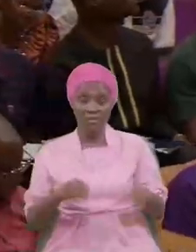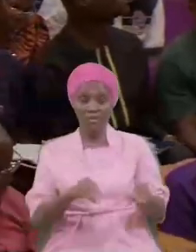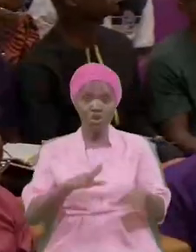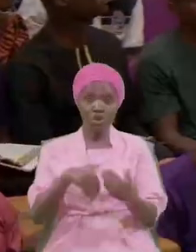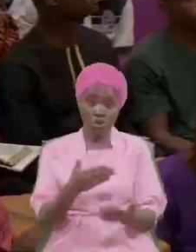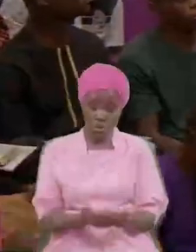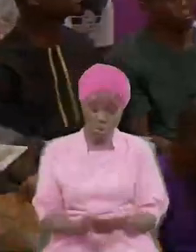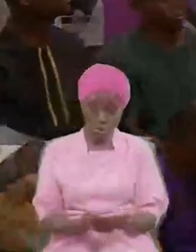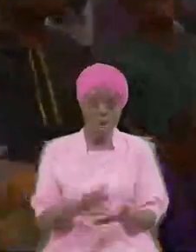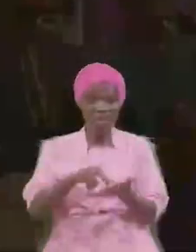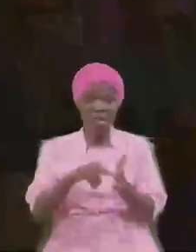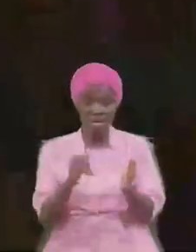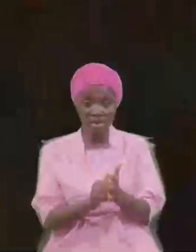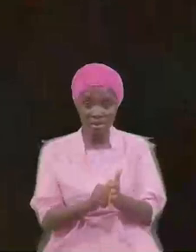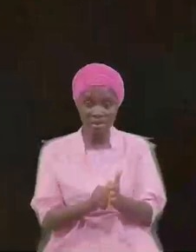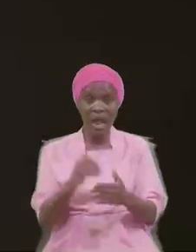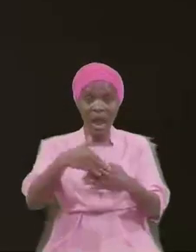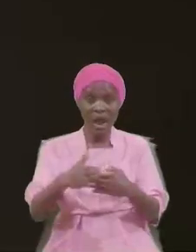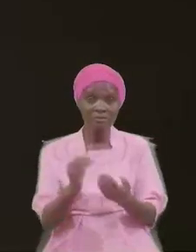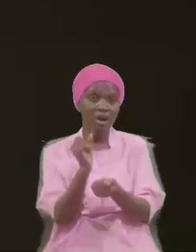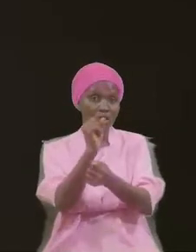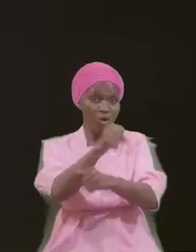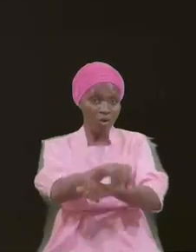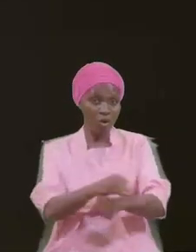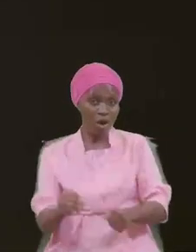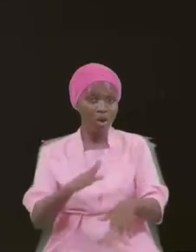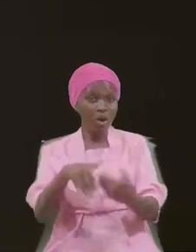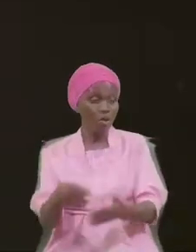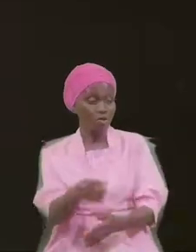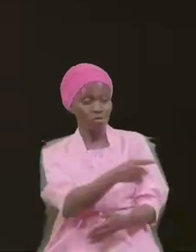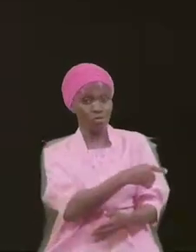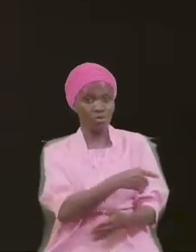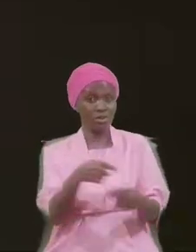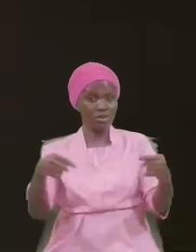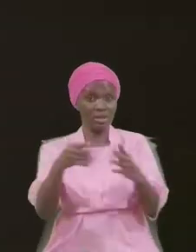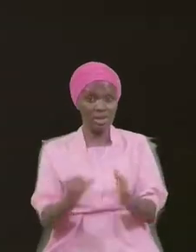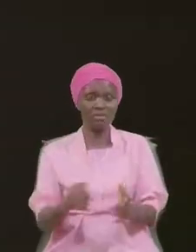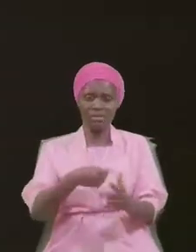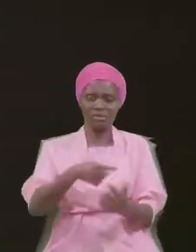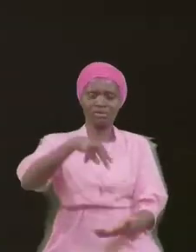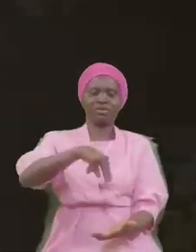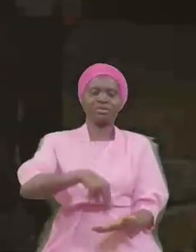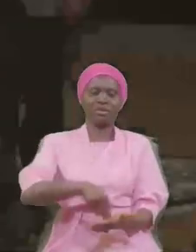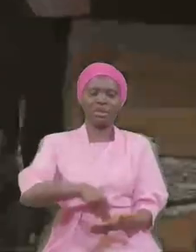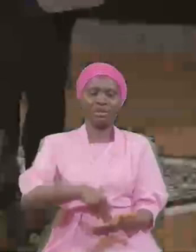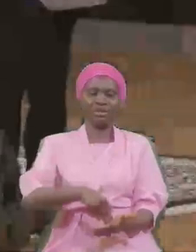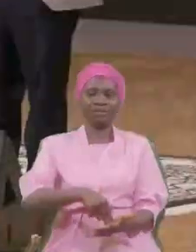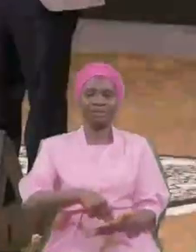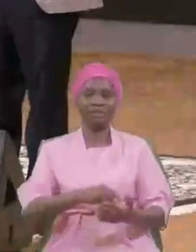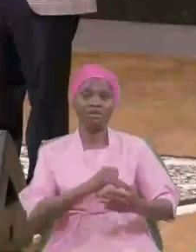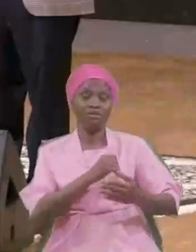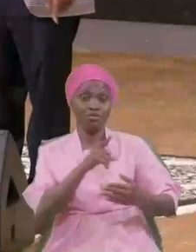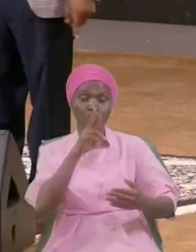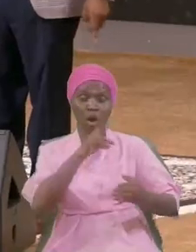tout surmonté, après avoir vaincu ses ennemis, vous allez tenir ferme pour dire qu'un autre vient, comme